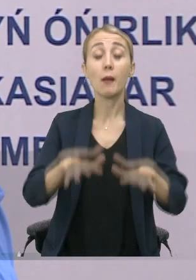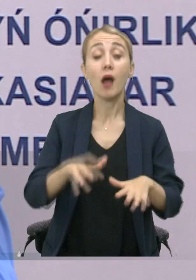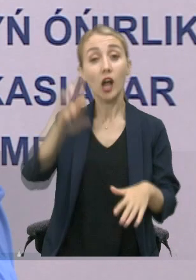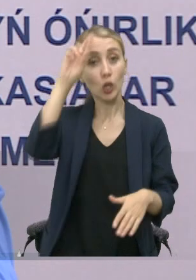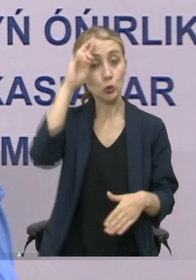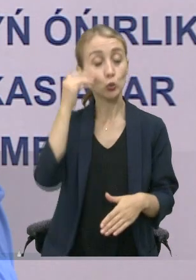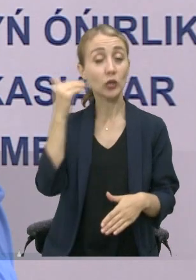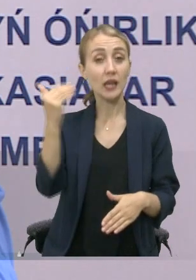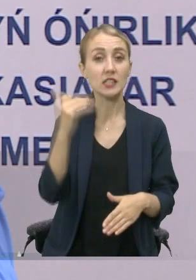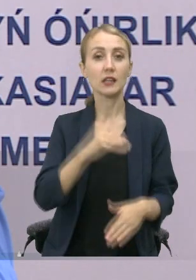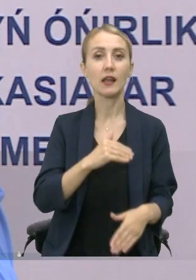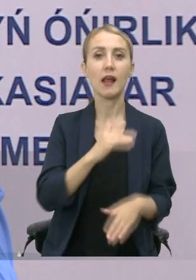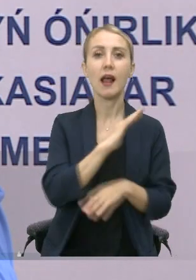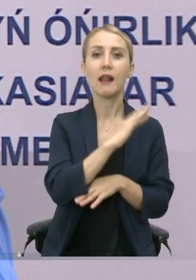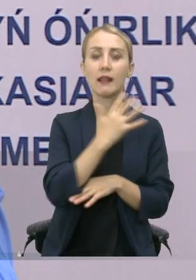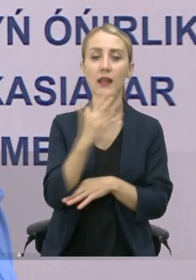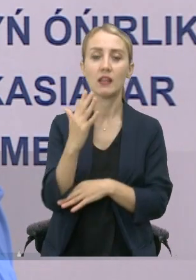фонда проводятся